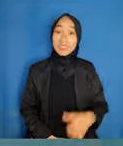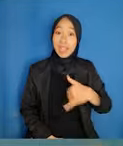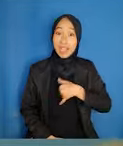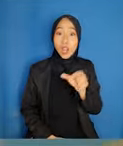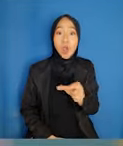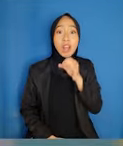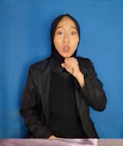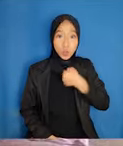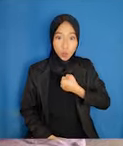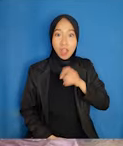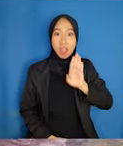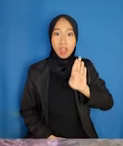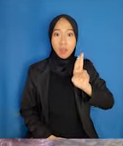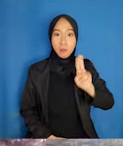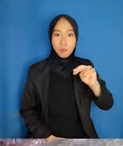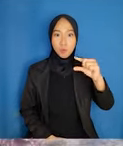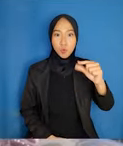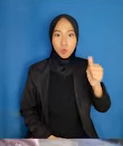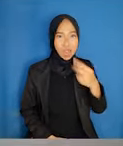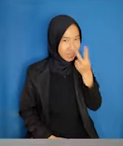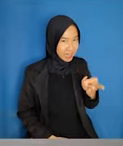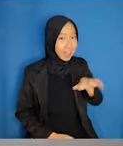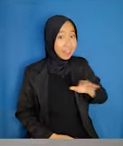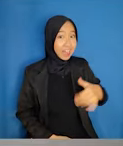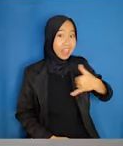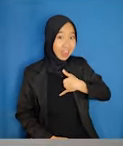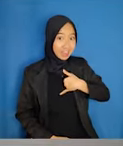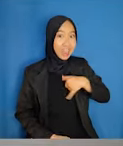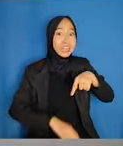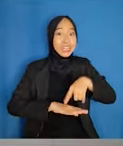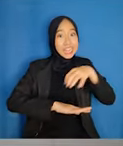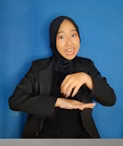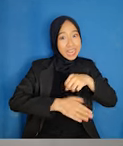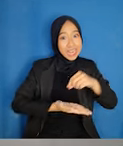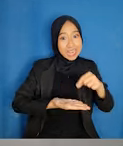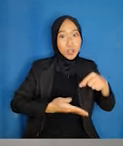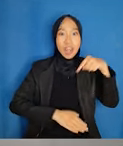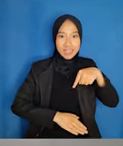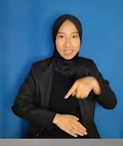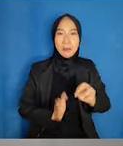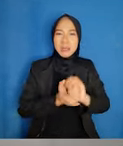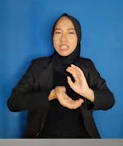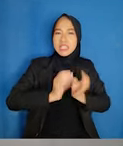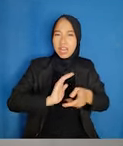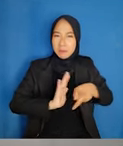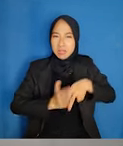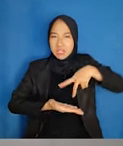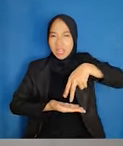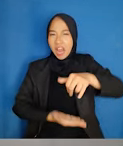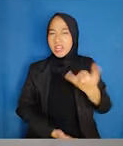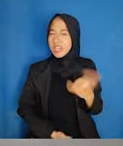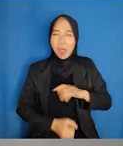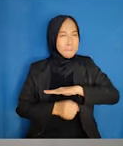Saya orang tua Bunga menyaksikan perkembangan Bunga di SMP ini telah menjadi perjalanan yang